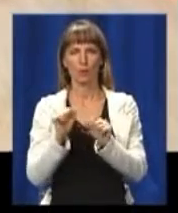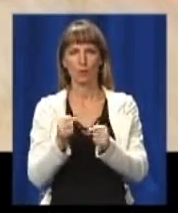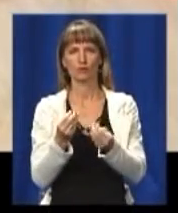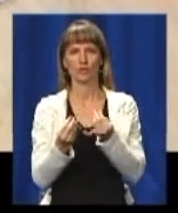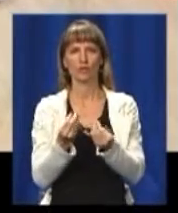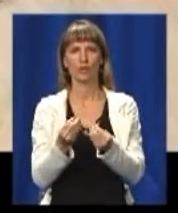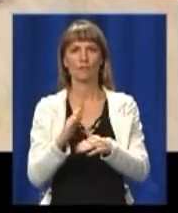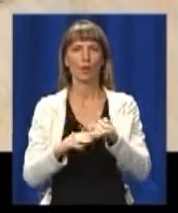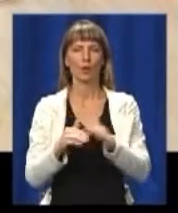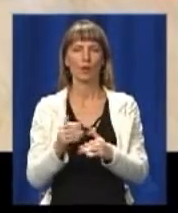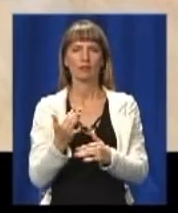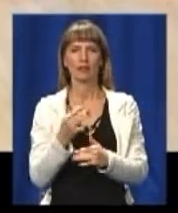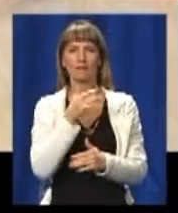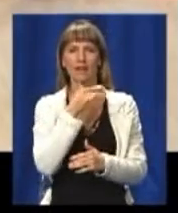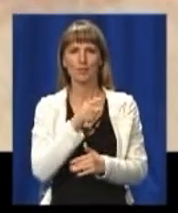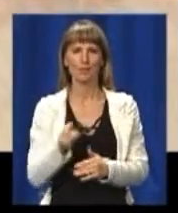деякий час у руках.